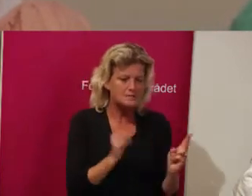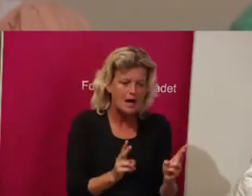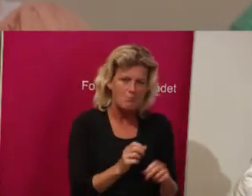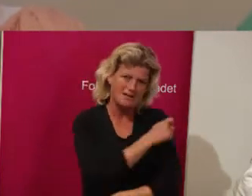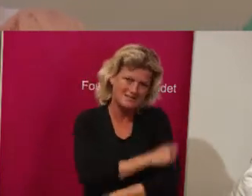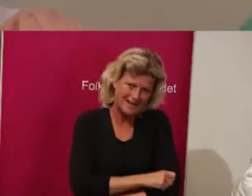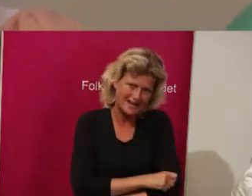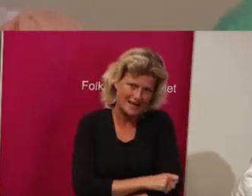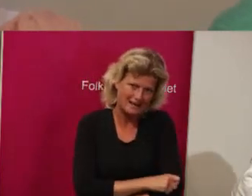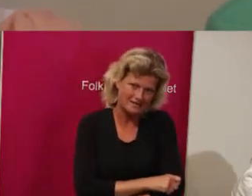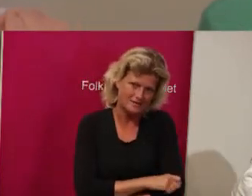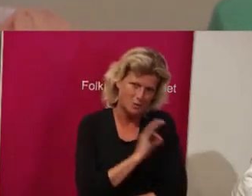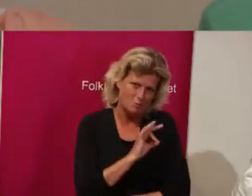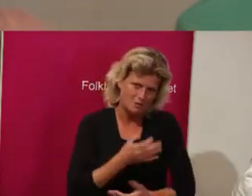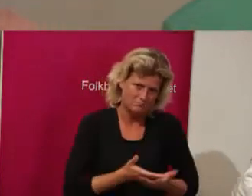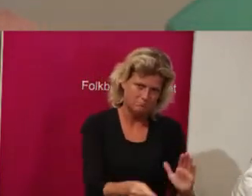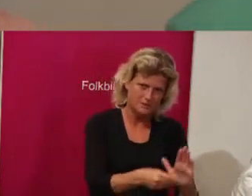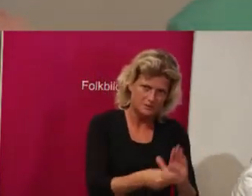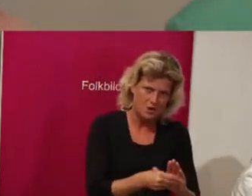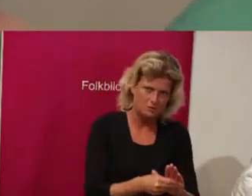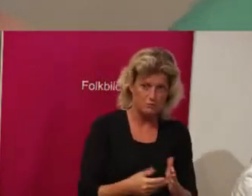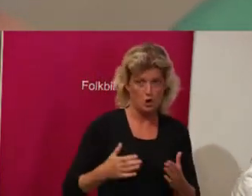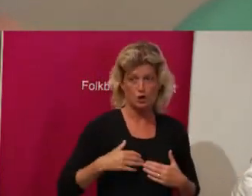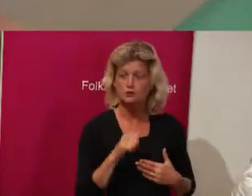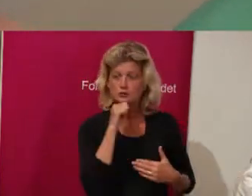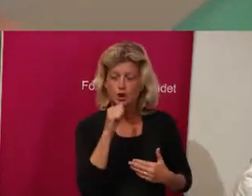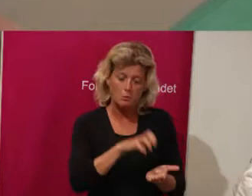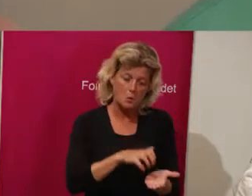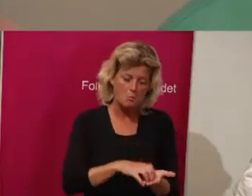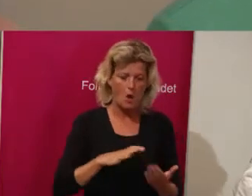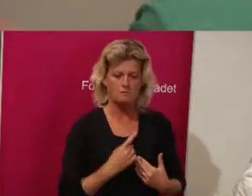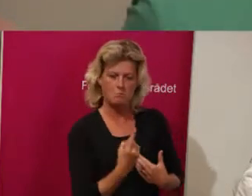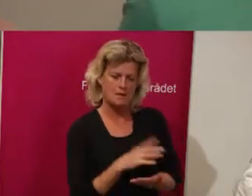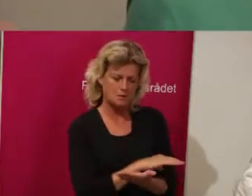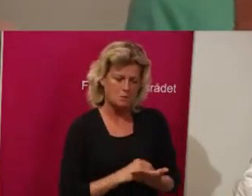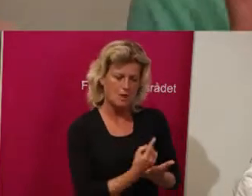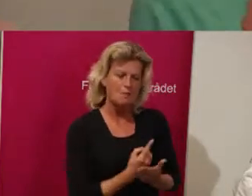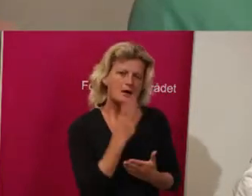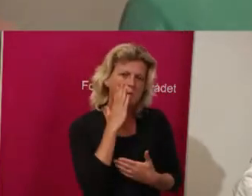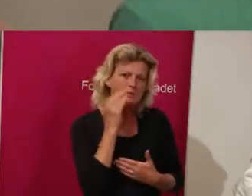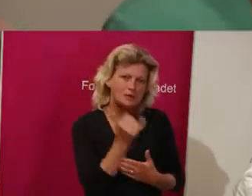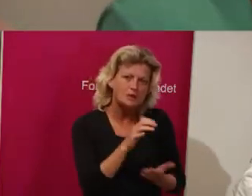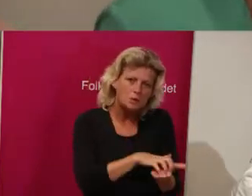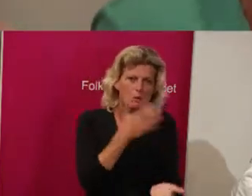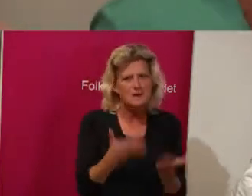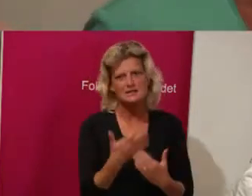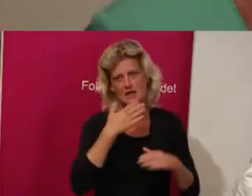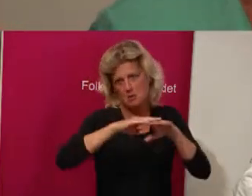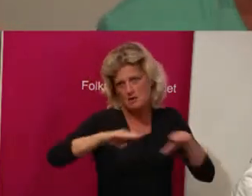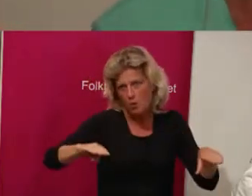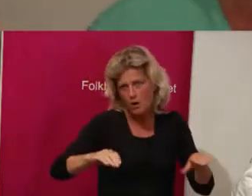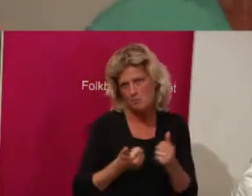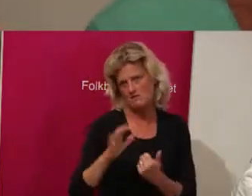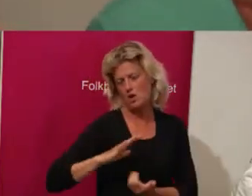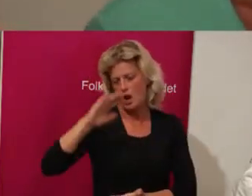sina studieförbund. Och jag är glad för att Jönköpings kommun ändå har en summa per invånare som är, ska vi säga, hyfsad. Sen har vi låga